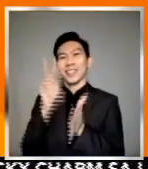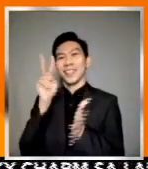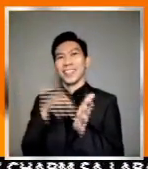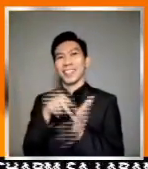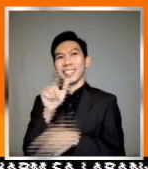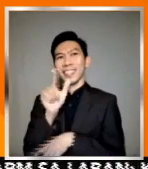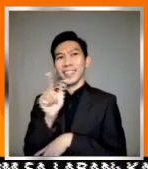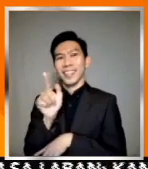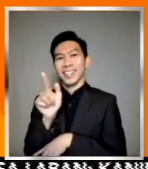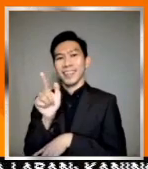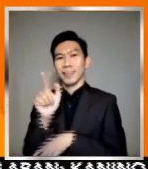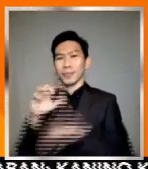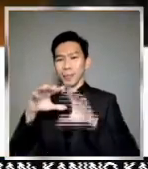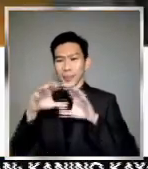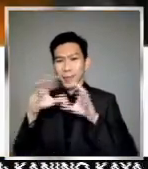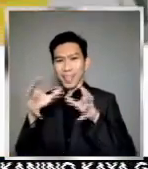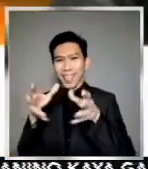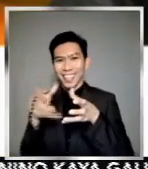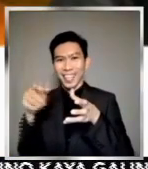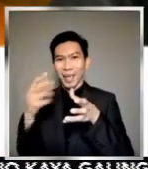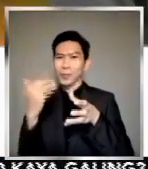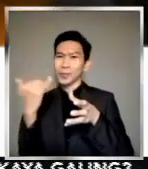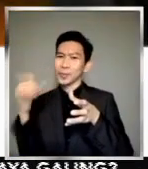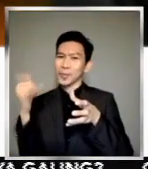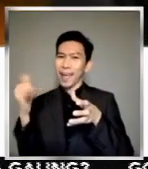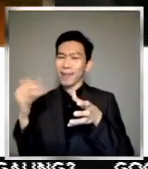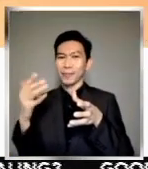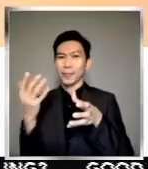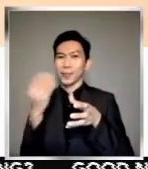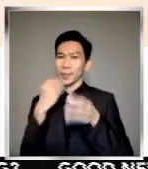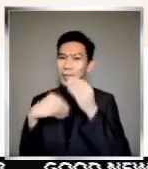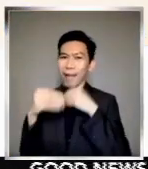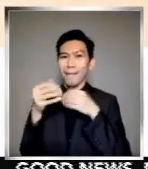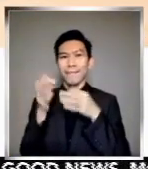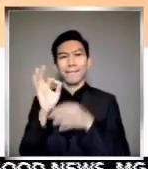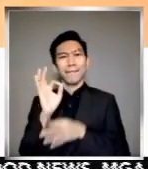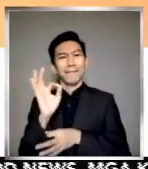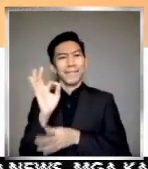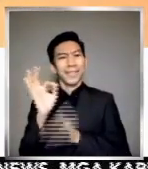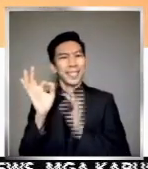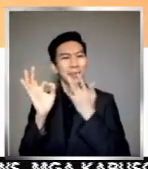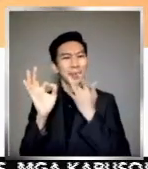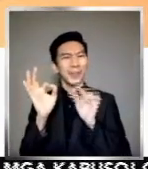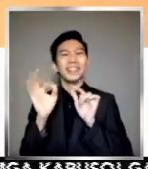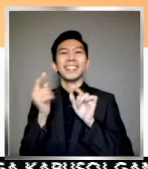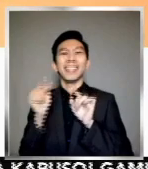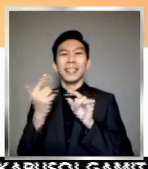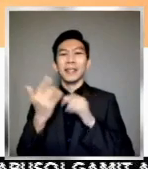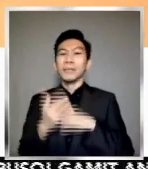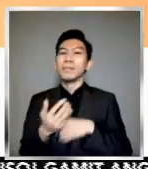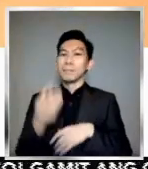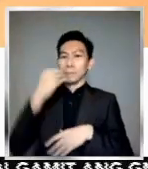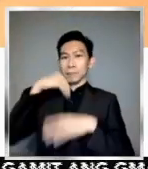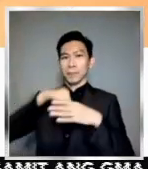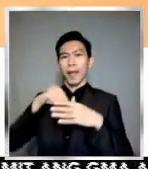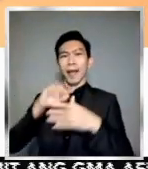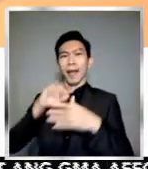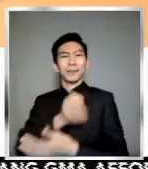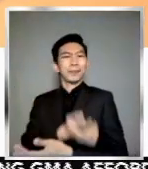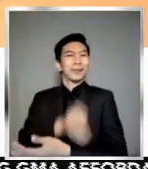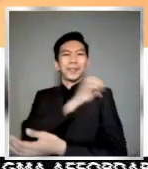sa masarap at malinamnam, e masustansya pa. Hatid nito ay energy, protein, vitamin